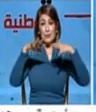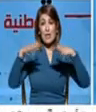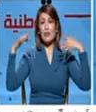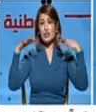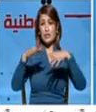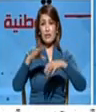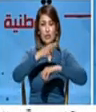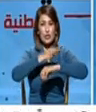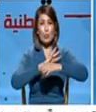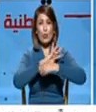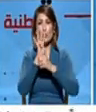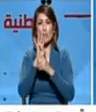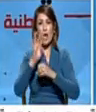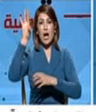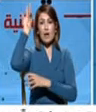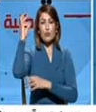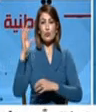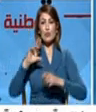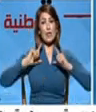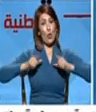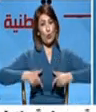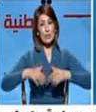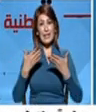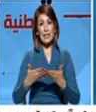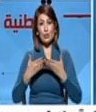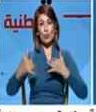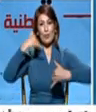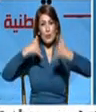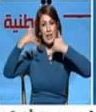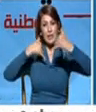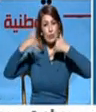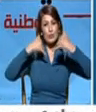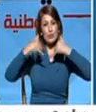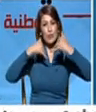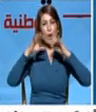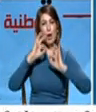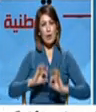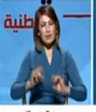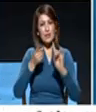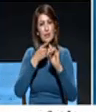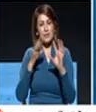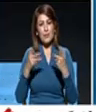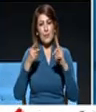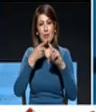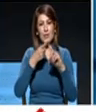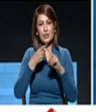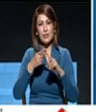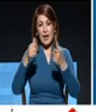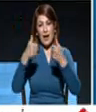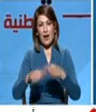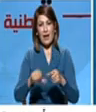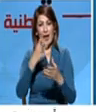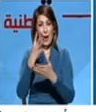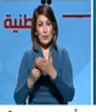الوزاره انه يعني كما قلت لك هي وزاره معناه استراتيجيه وزاره معناه تقول مستثناه من الحاجه الصحي العام